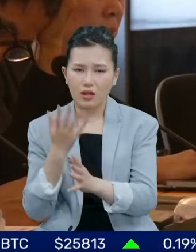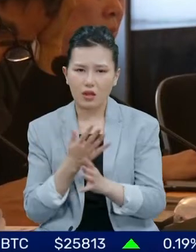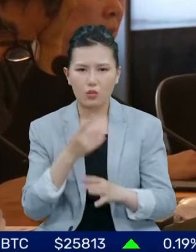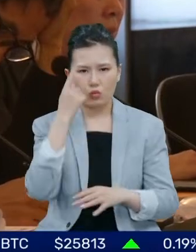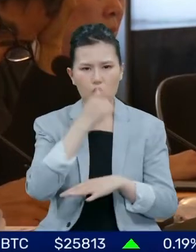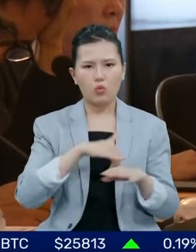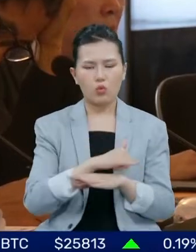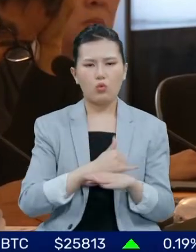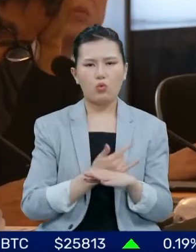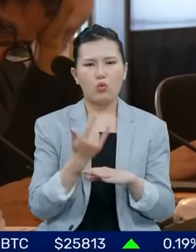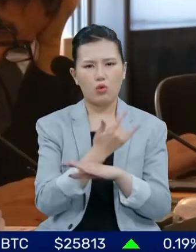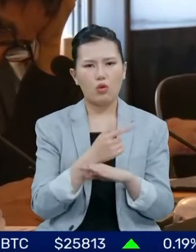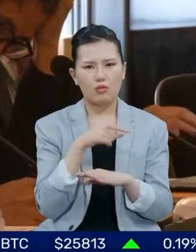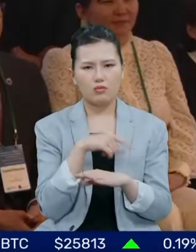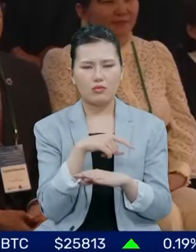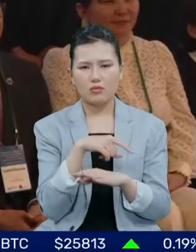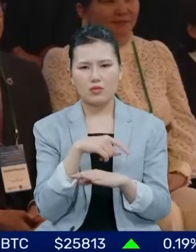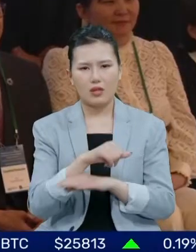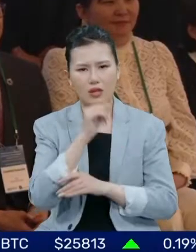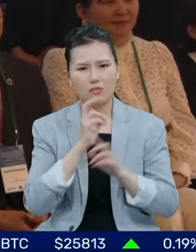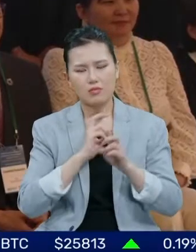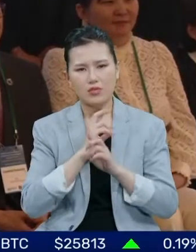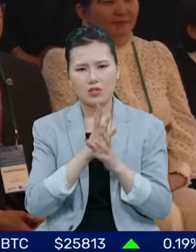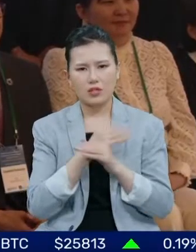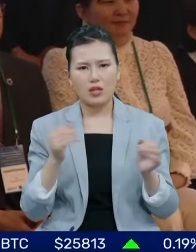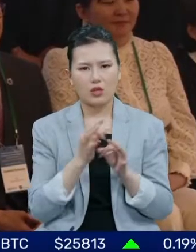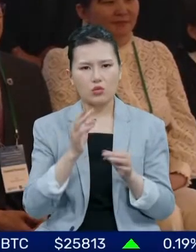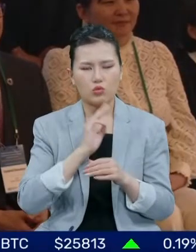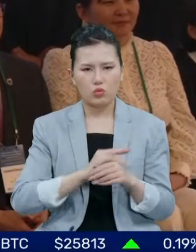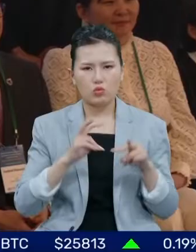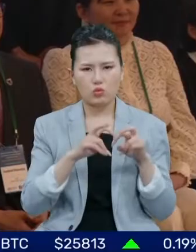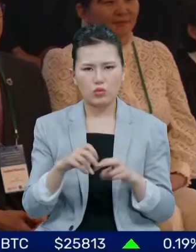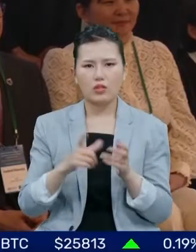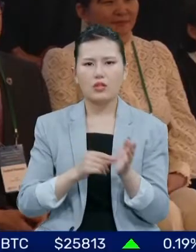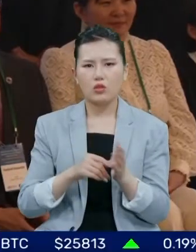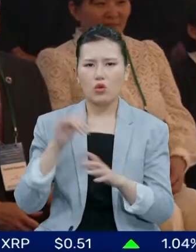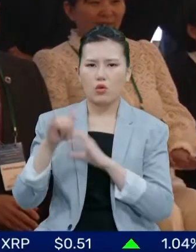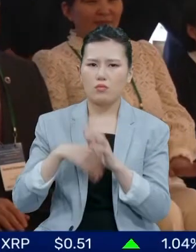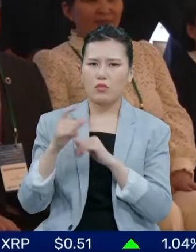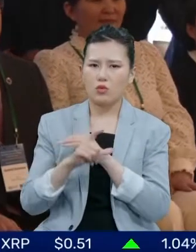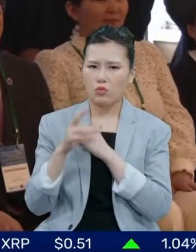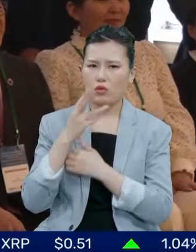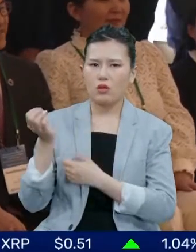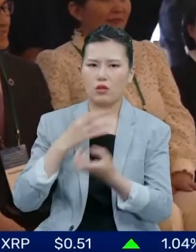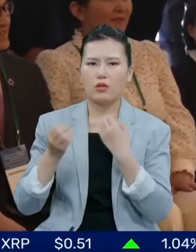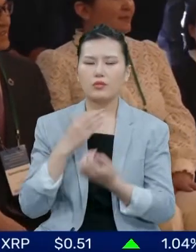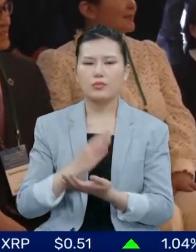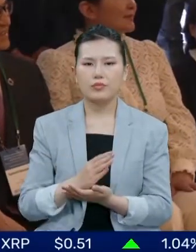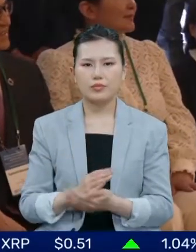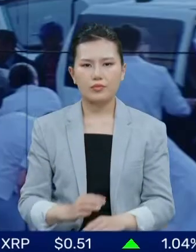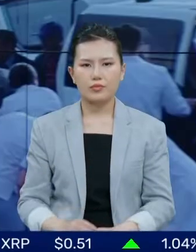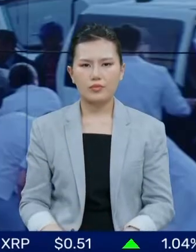мэт цөлжилтөөс үүдэлтэй олон асуудлыг нэрэвжил судлахын зүтгэдгийг олон улсын мэрэгчлэнүүд санаусаар байгаа юм а.